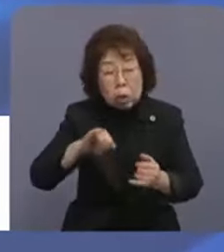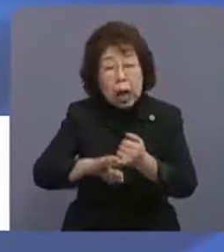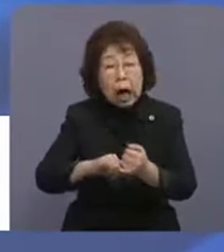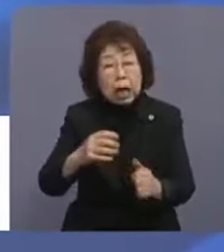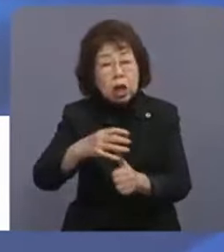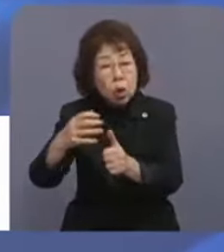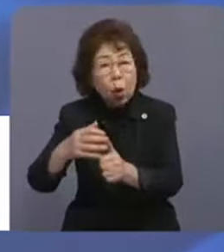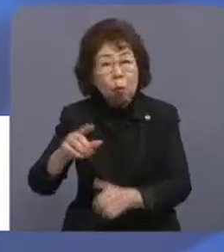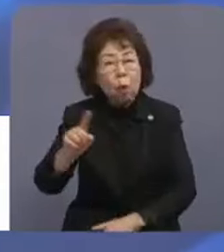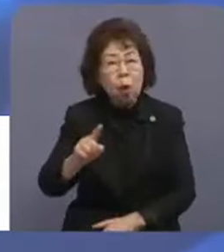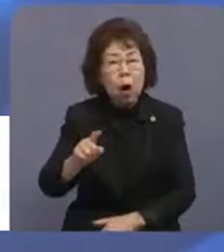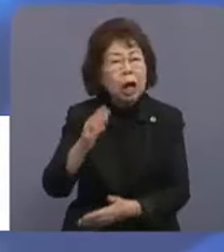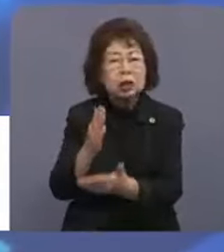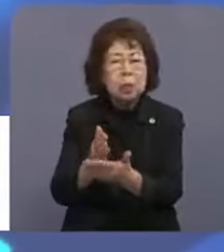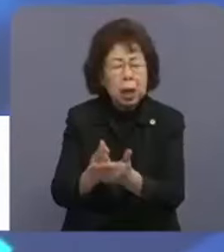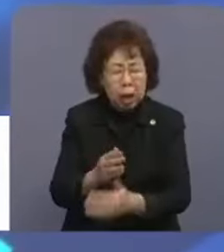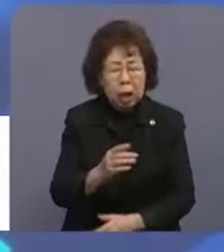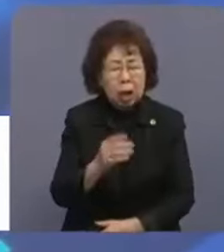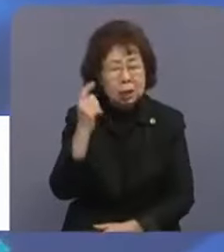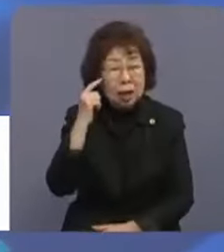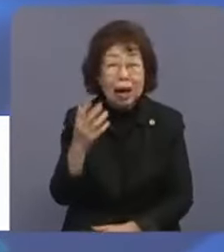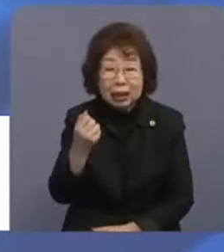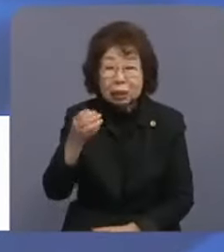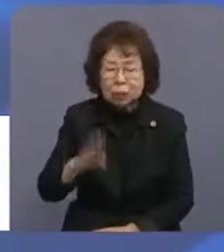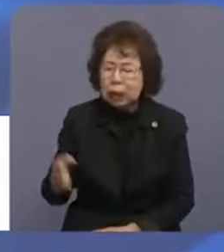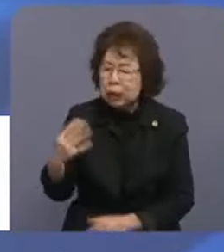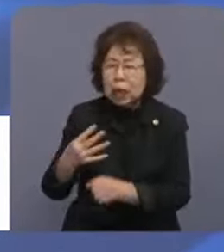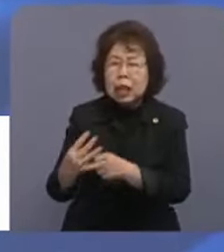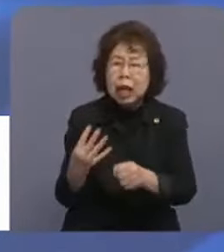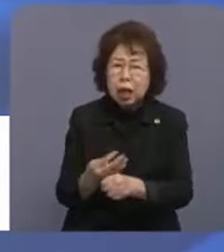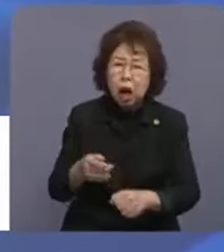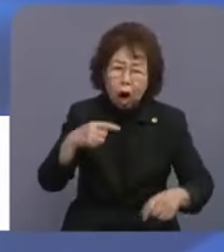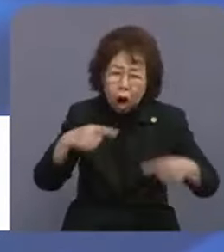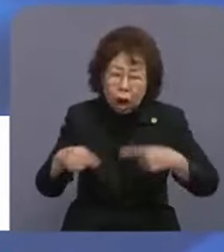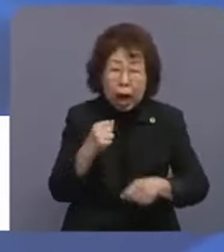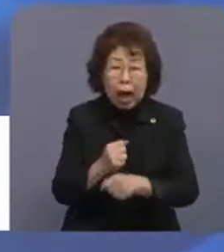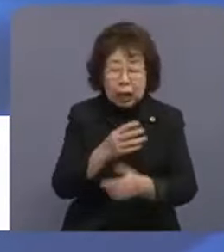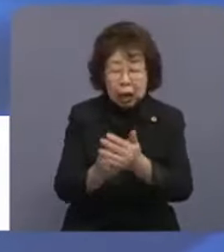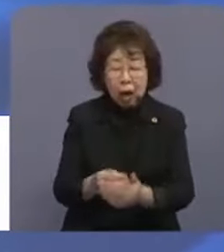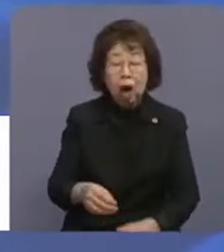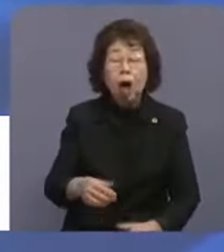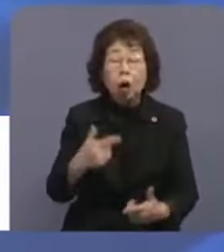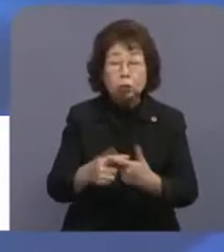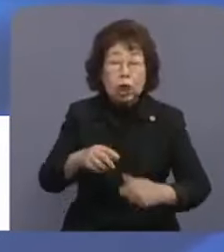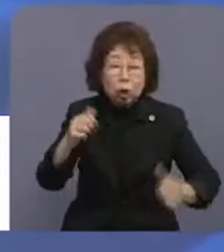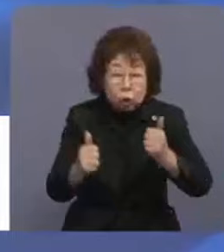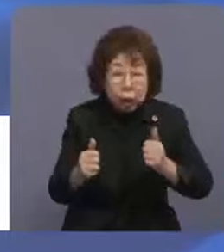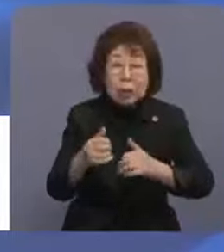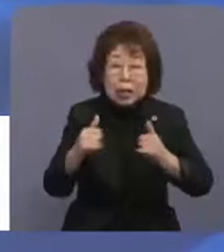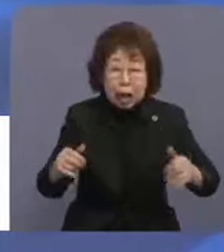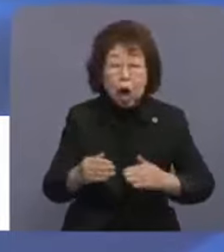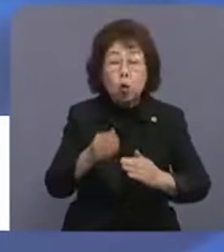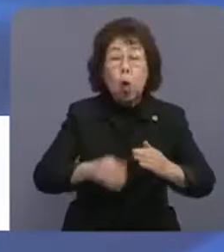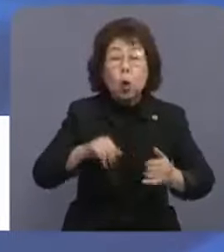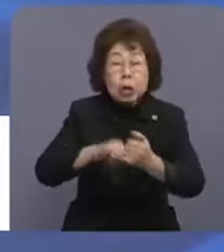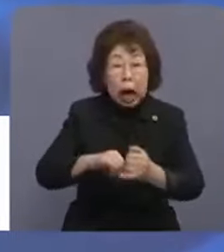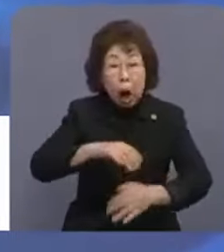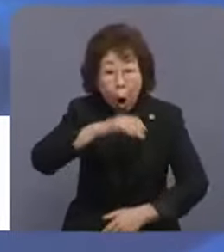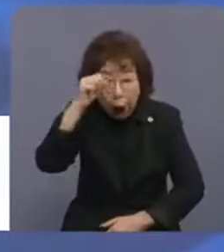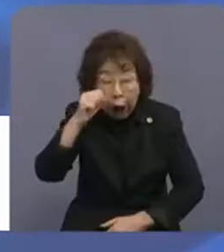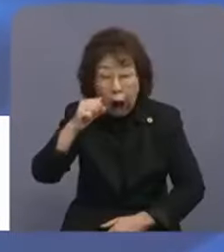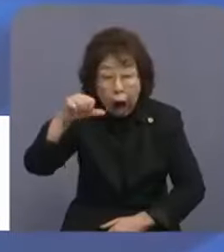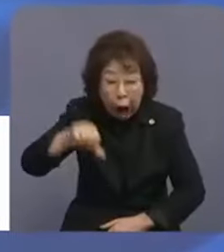그치질 않길 바랄 텐데요. 지난 4년간 의정 활동을 한 21대 부산 국회의원들의 공약